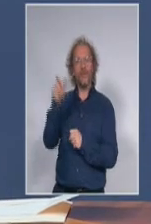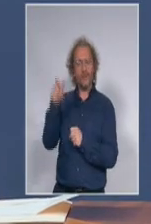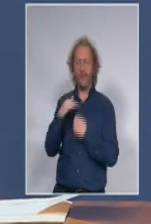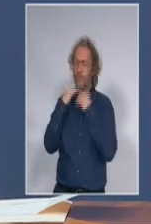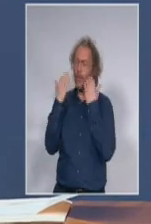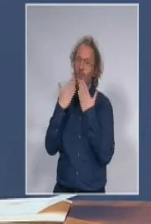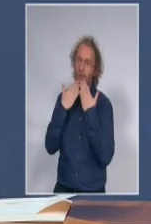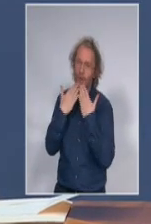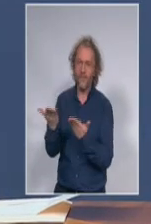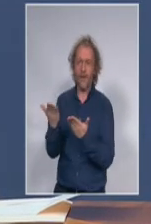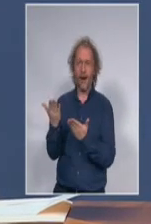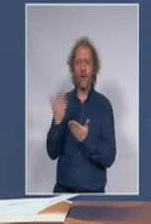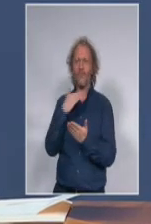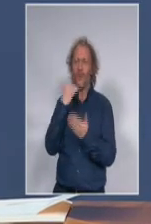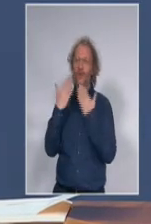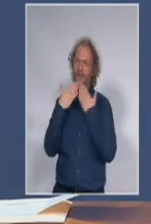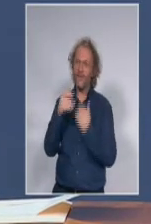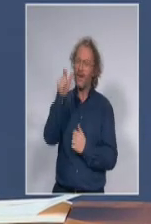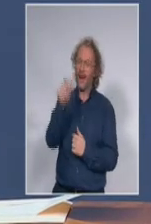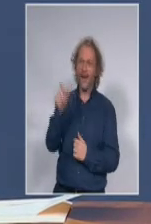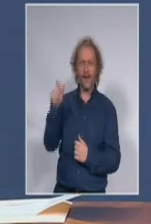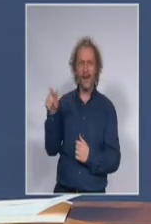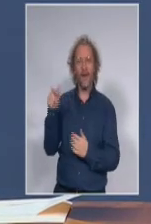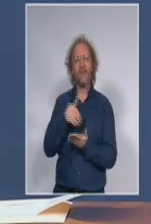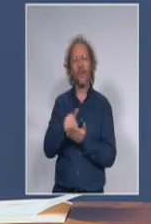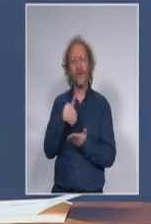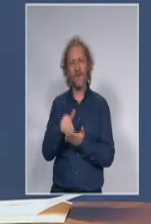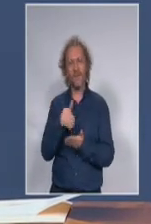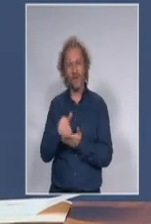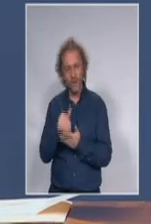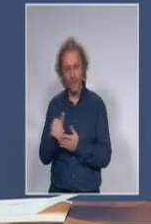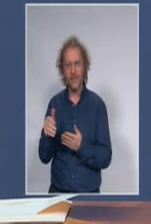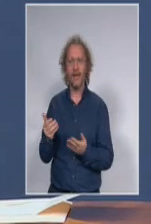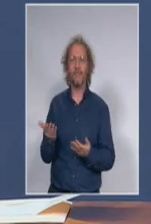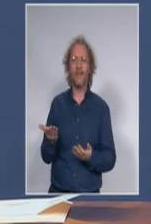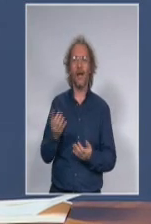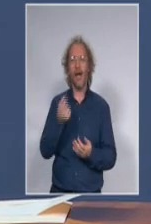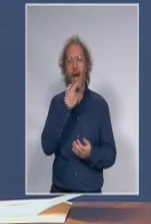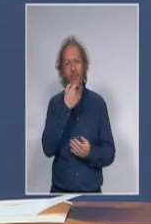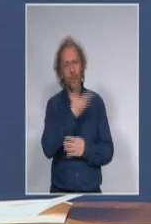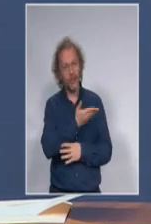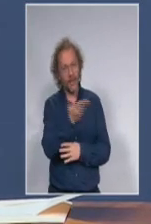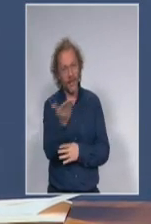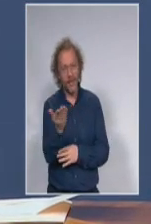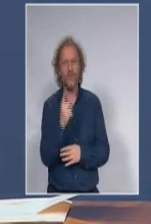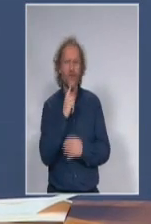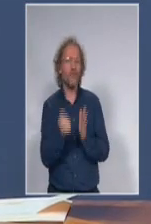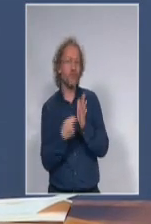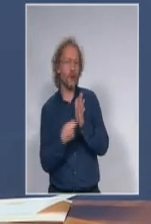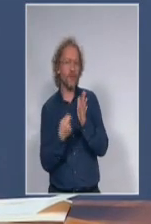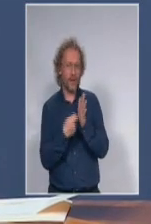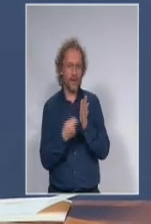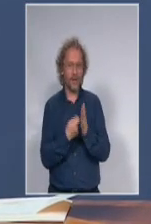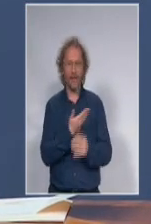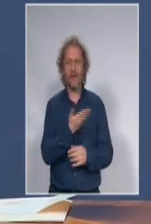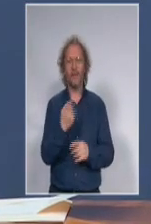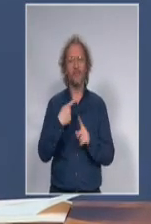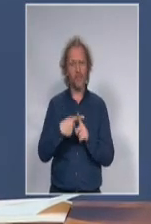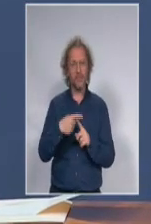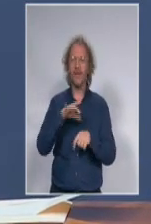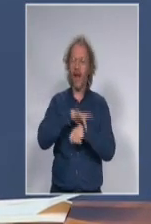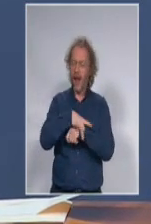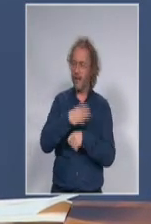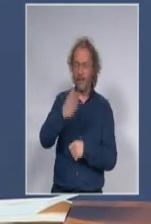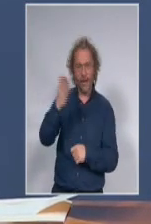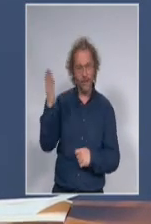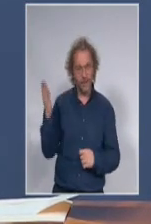prodavačicama u radnjama. Mnogo hvala prodavačicama u apotekama. Svim tim divnim ljudima, kao naravno našim lekarima pre svega, koji rade